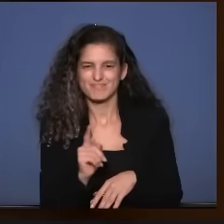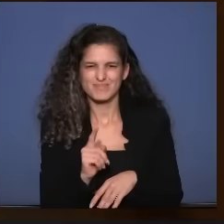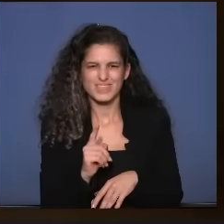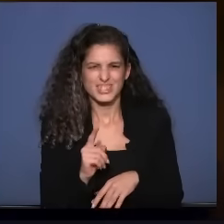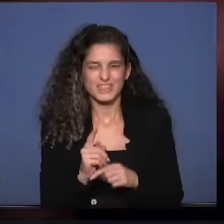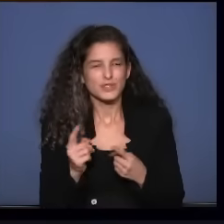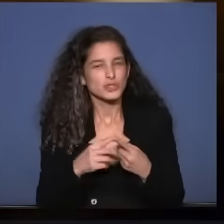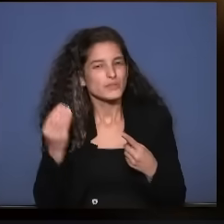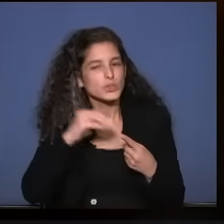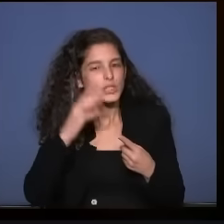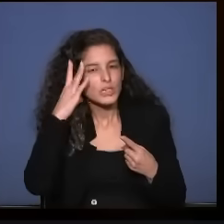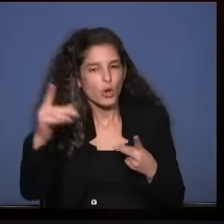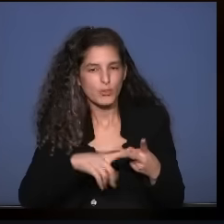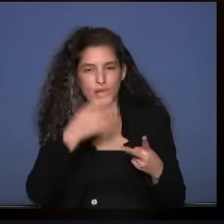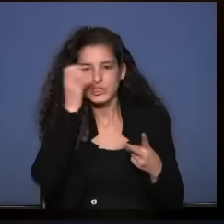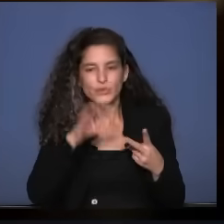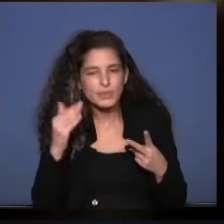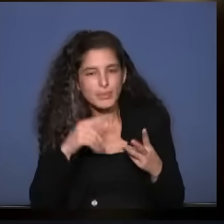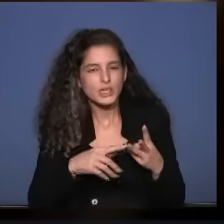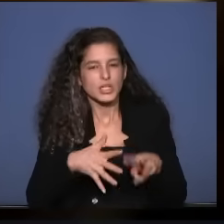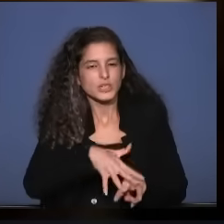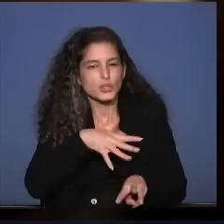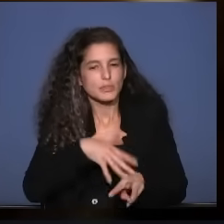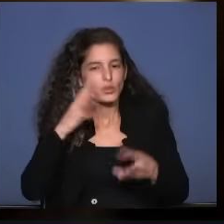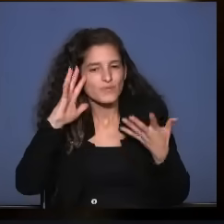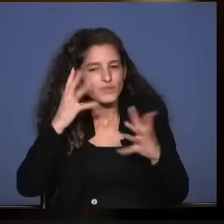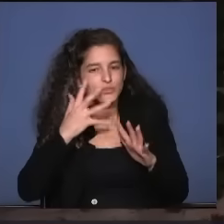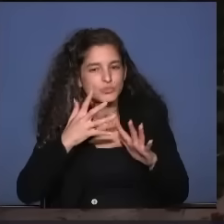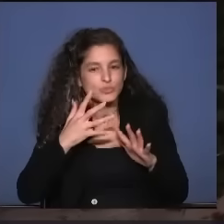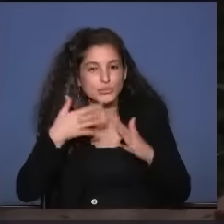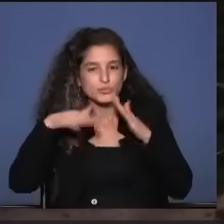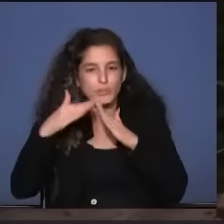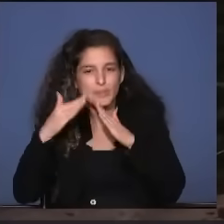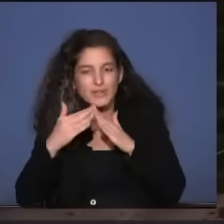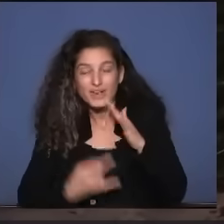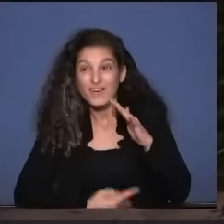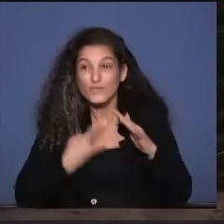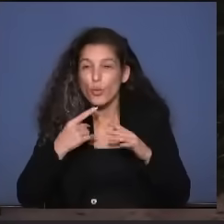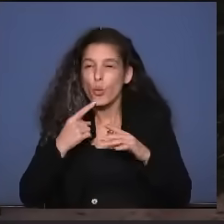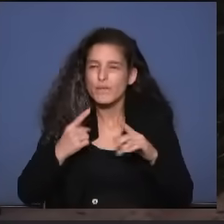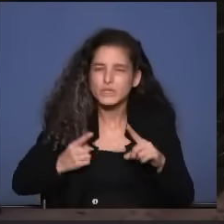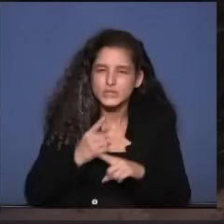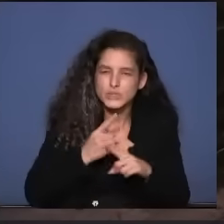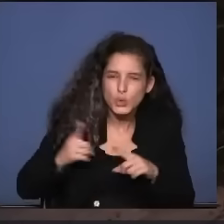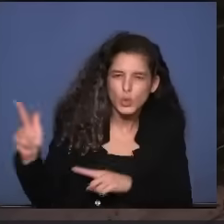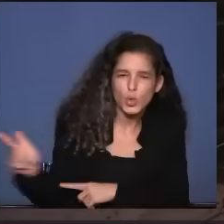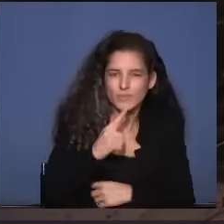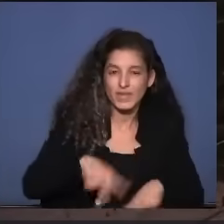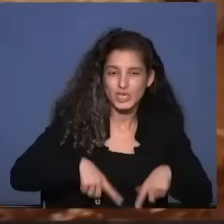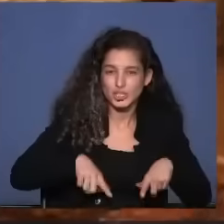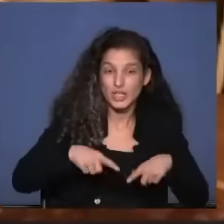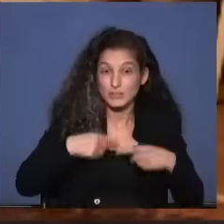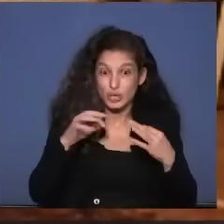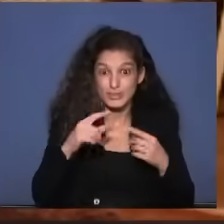תוסיפו לזה את הפינוי מהבית, תוסיפו לזה את כל הרגשות המטורפים שהם גם ישבו בבית וחוו הפגזות וחשש לחיים שלהם